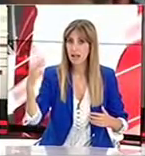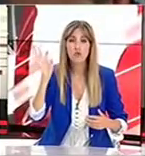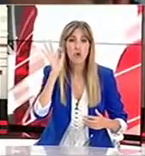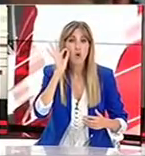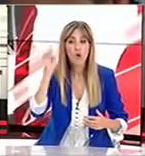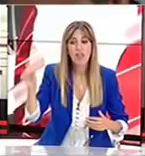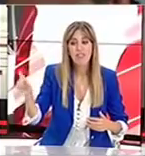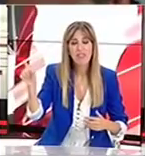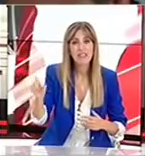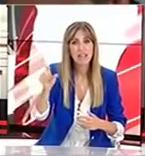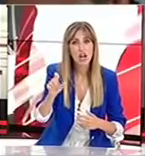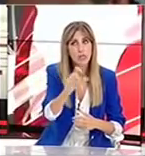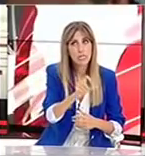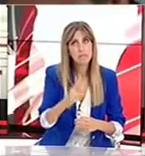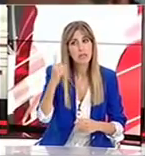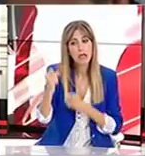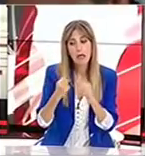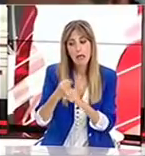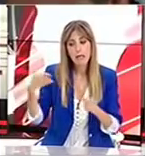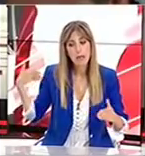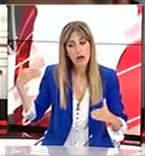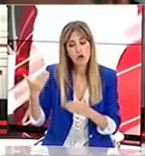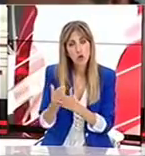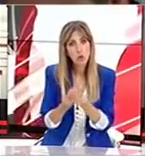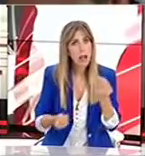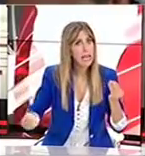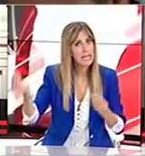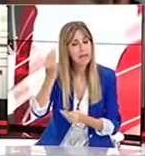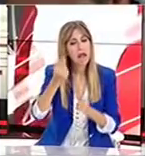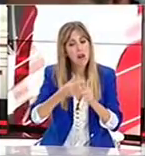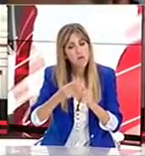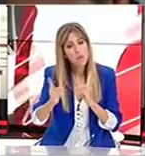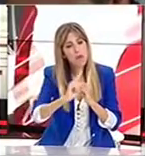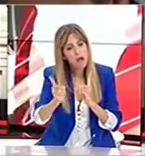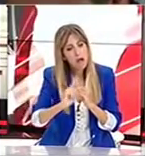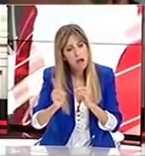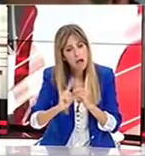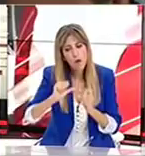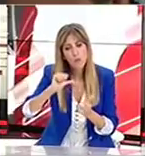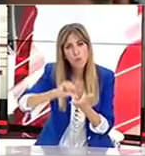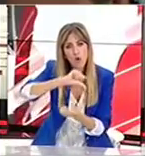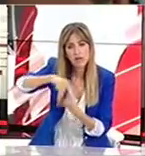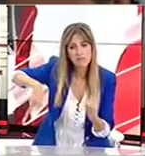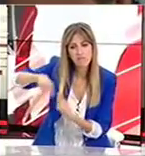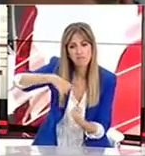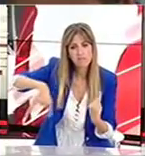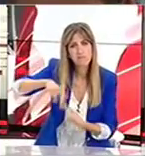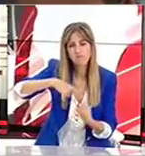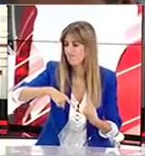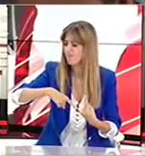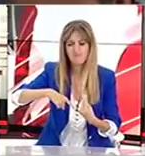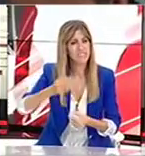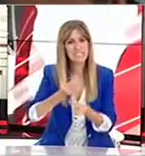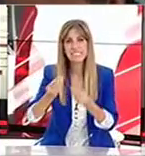χρόνο βελτιώθηκε η κατάσταση, μάλλον θεωρούν ότι είναι χειρότερη, είναι δυσαρεστημένη με αυτή την κατάσταση. Δεν χρειάζεται